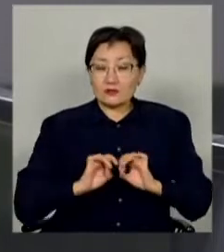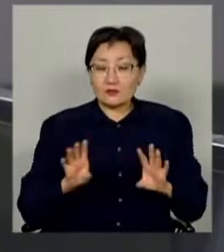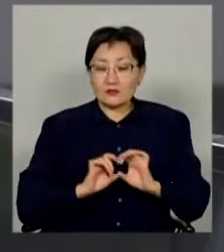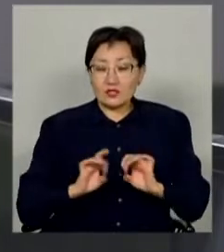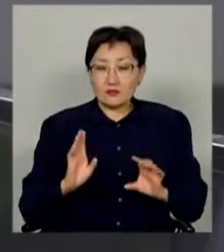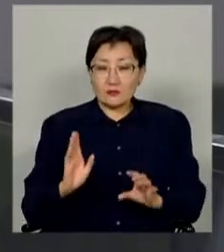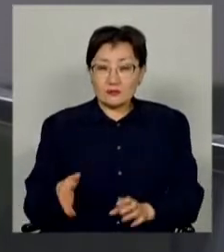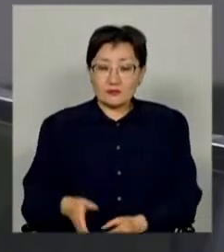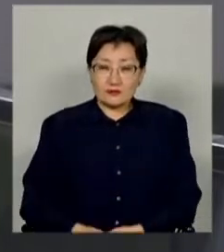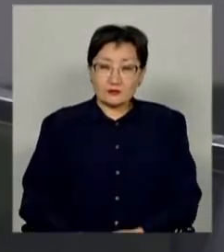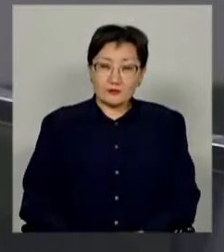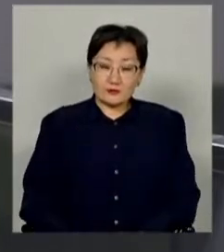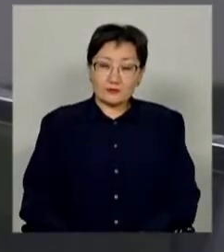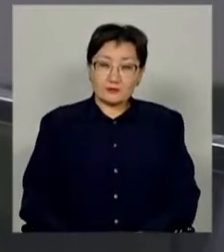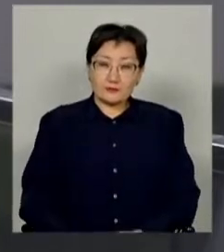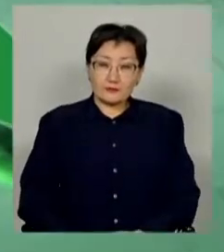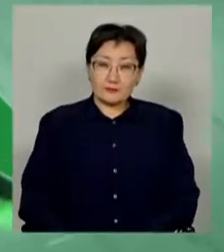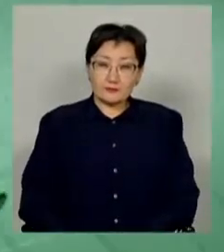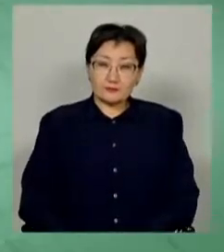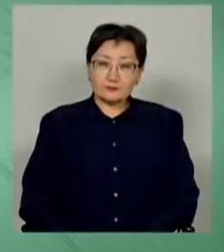Тамшат Мұхамеджан сәлден соң айтамын.